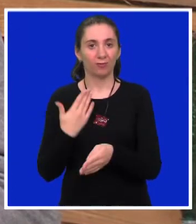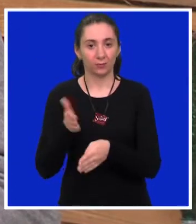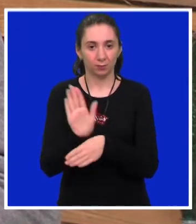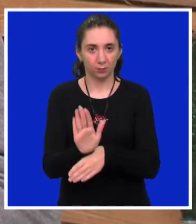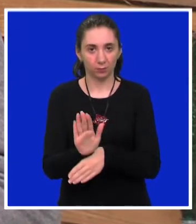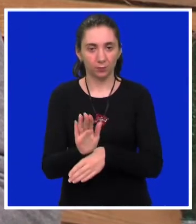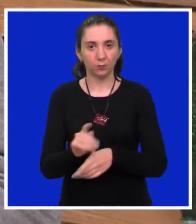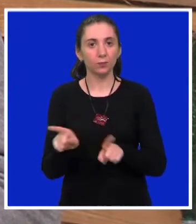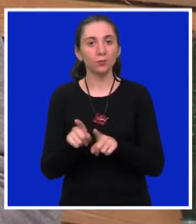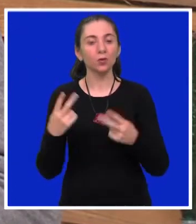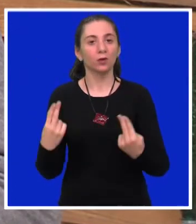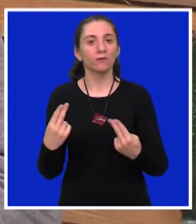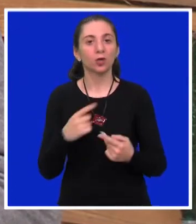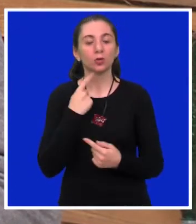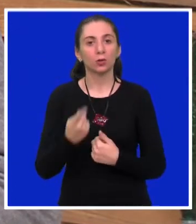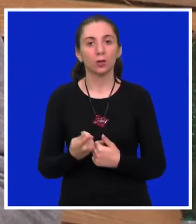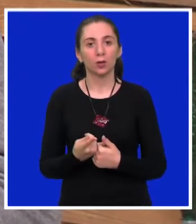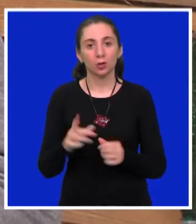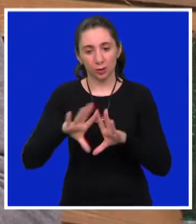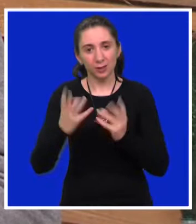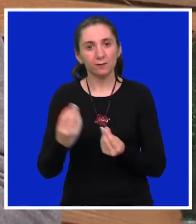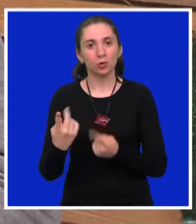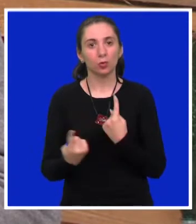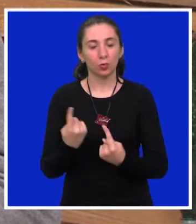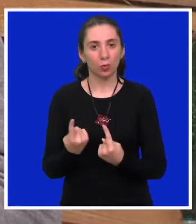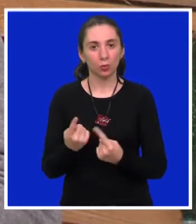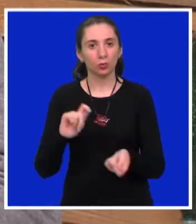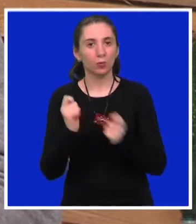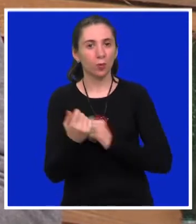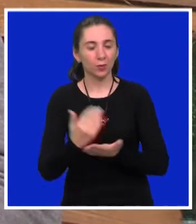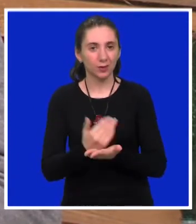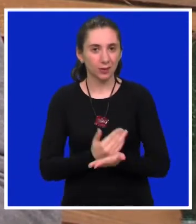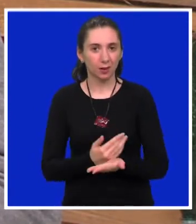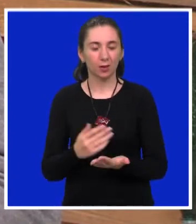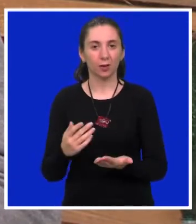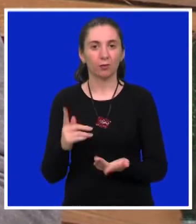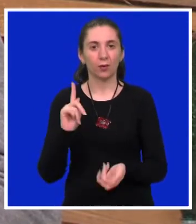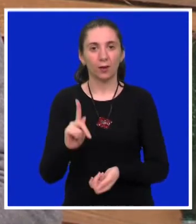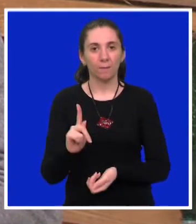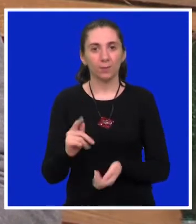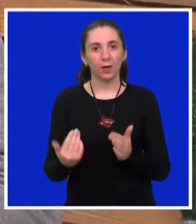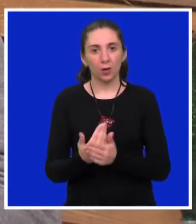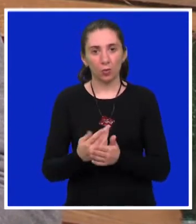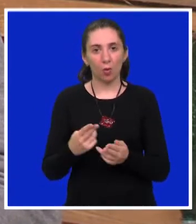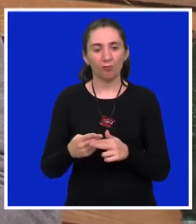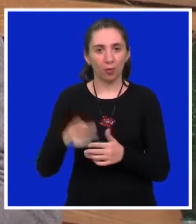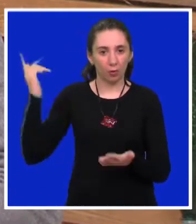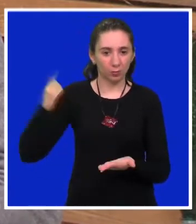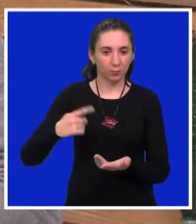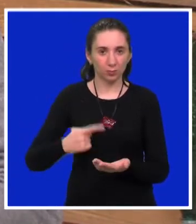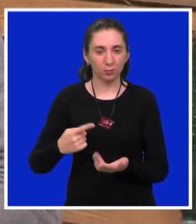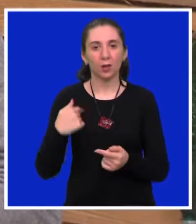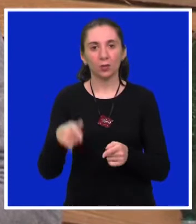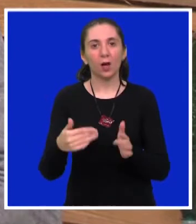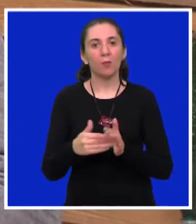pristup. Ali isto tako mislim da je važno napomenuti da sve to što se događa i promjena zakonske regulative i te nove uredbe, odnosno